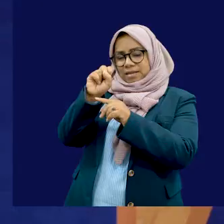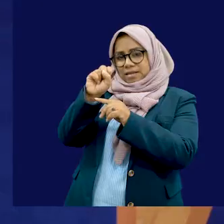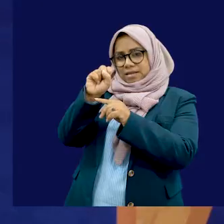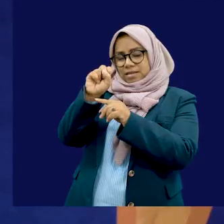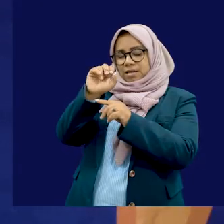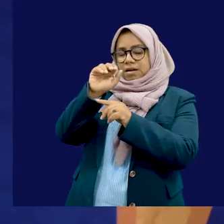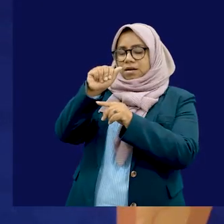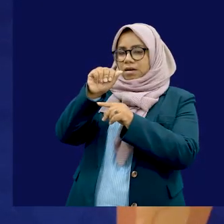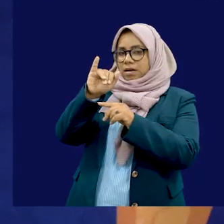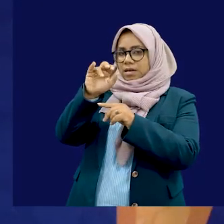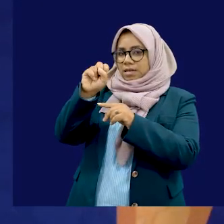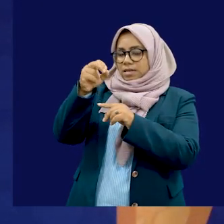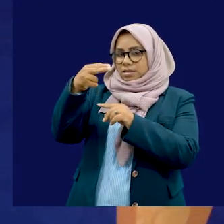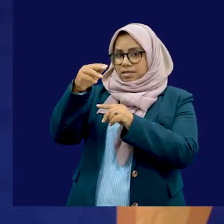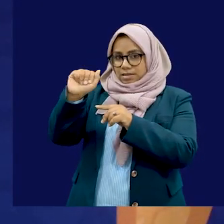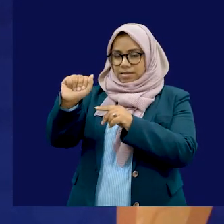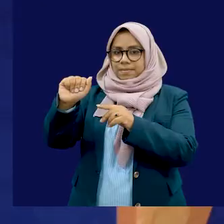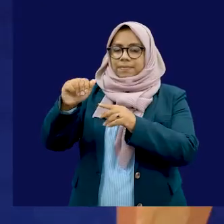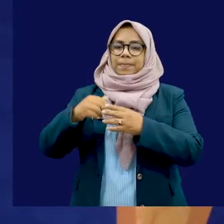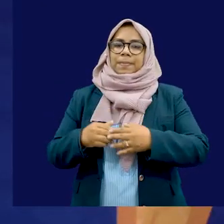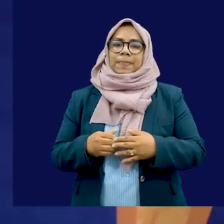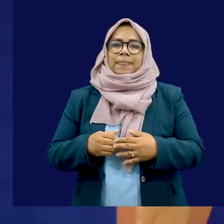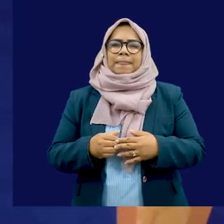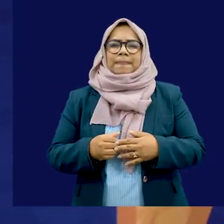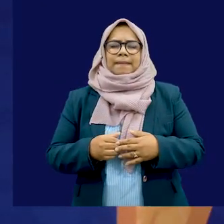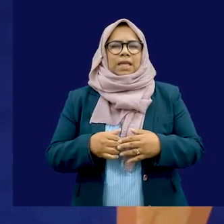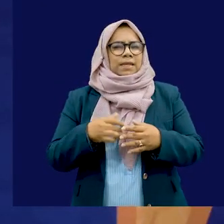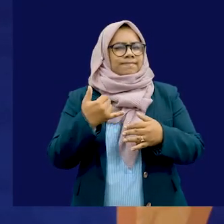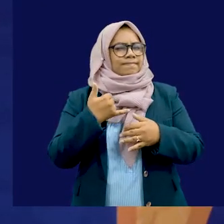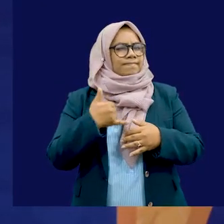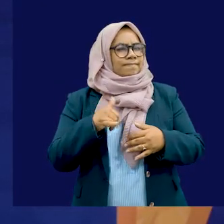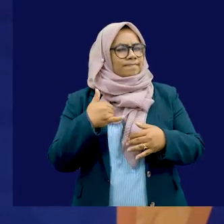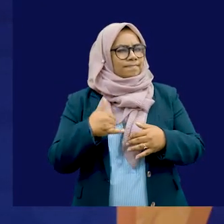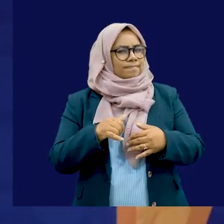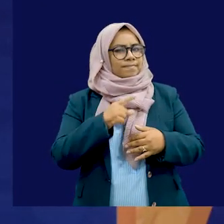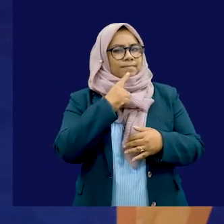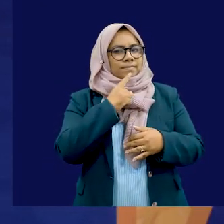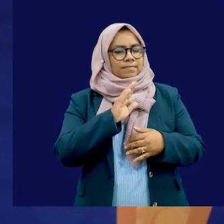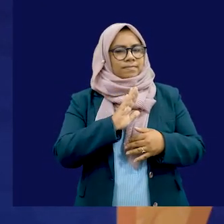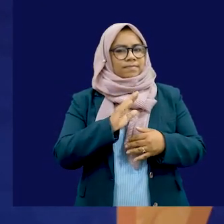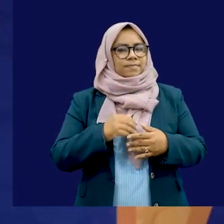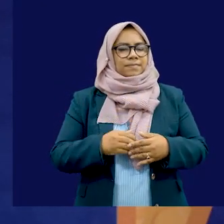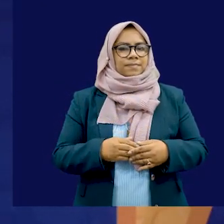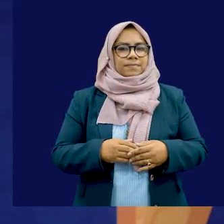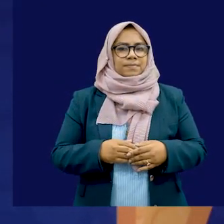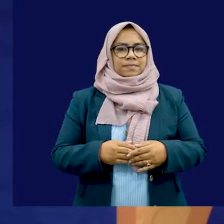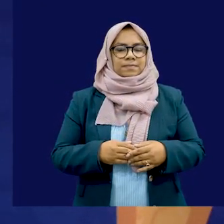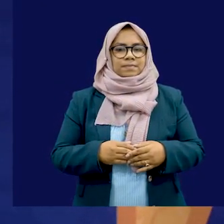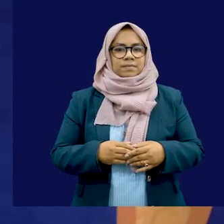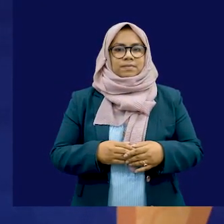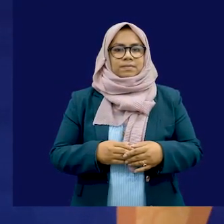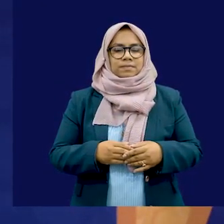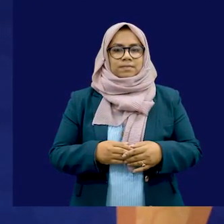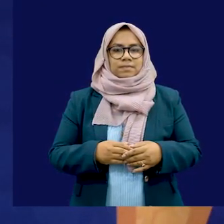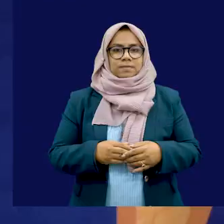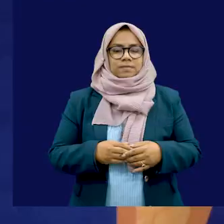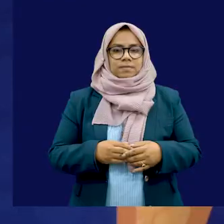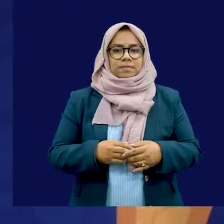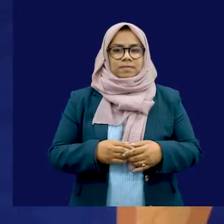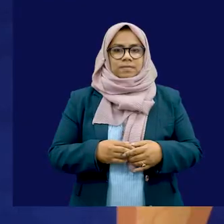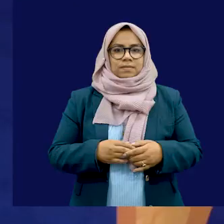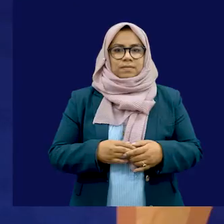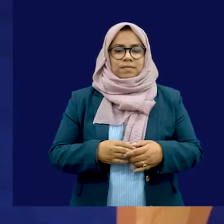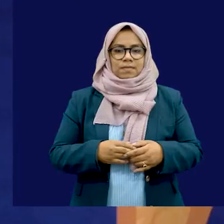الله عنهما أن النبي صلى الله عليه وسلم كان يأخذ من كل 20 دينارا فصاعدا